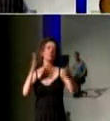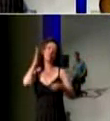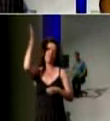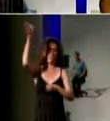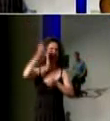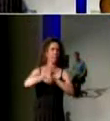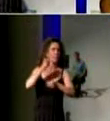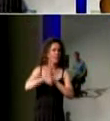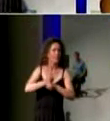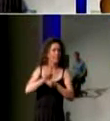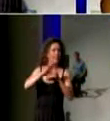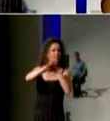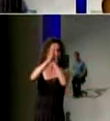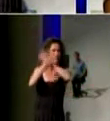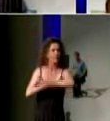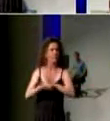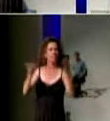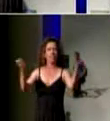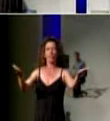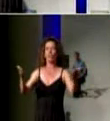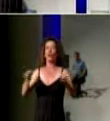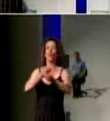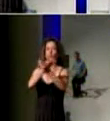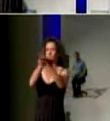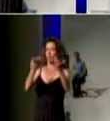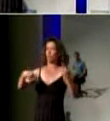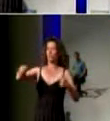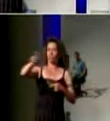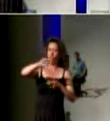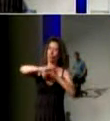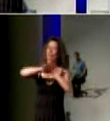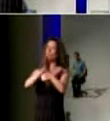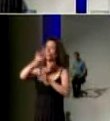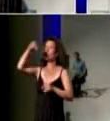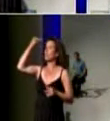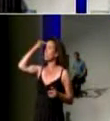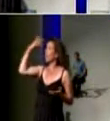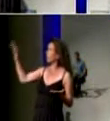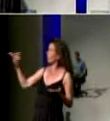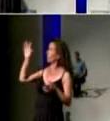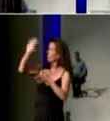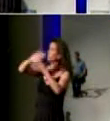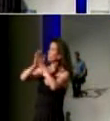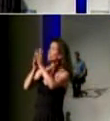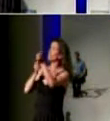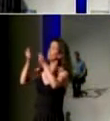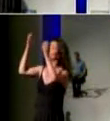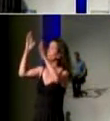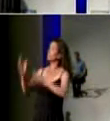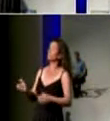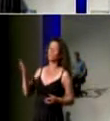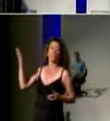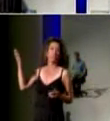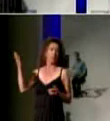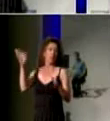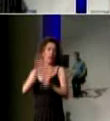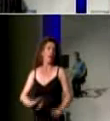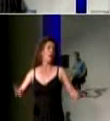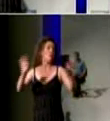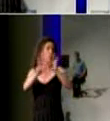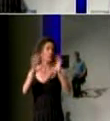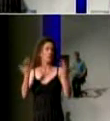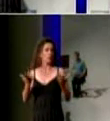de demain. Plusieurs d'entre vous allez être les employeurs de demain, des gestionnaires. C'est important